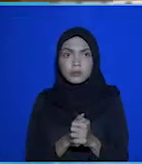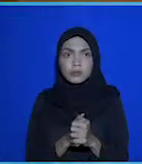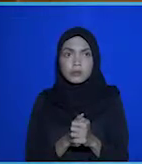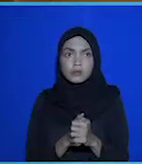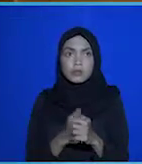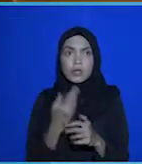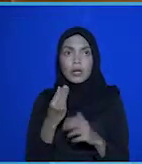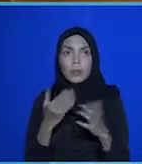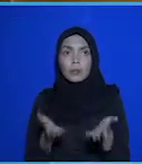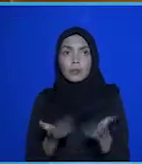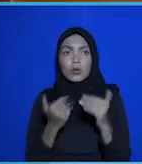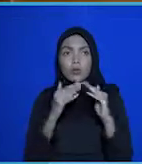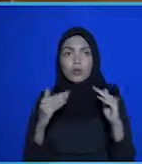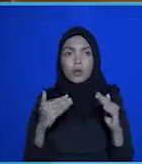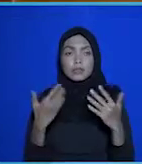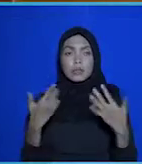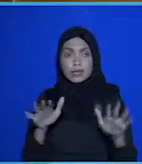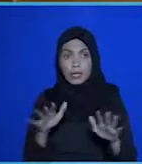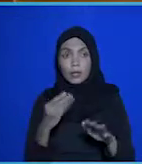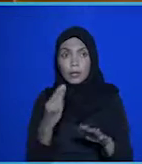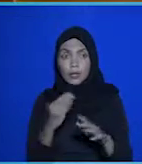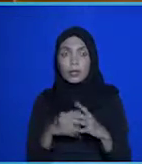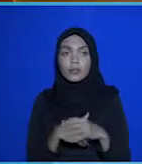Kapan selesainya pembangunan rumah?